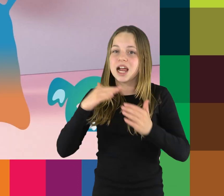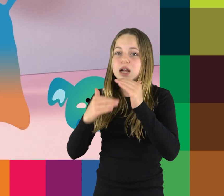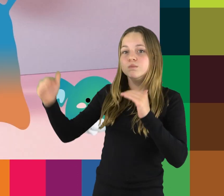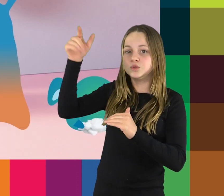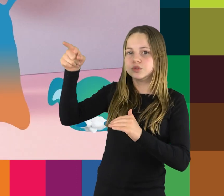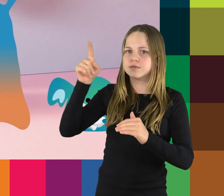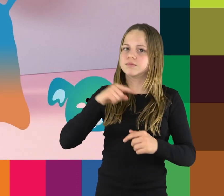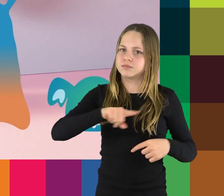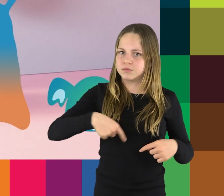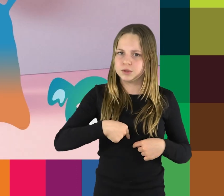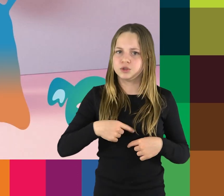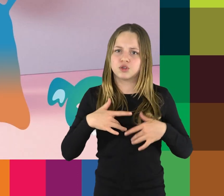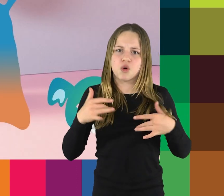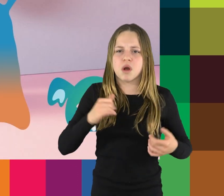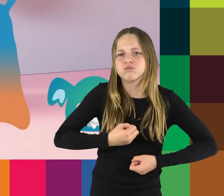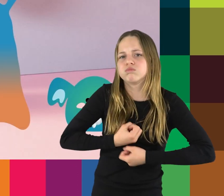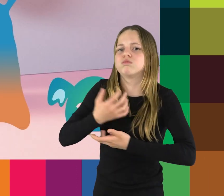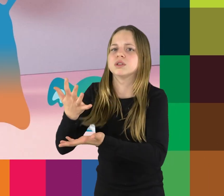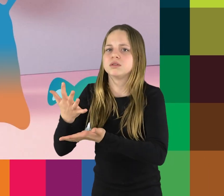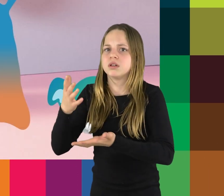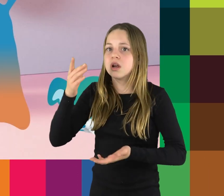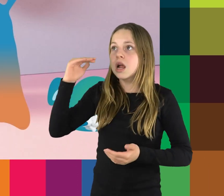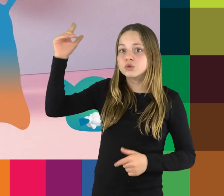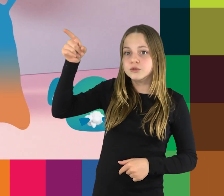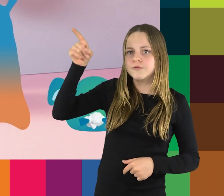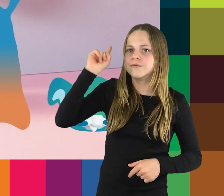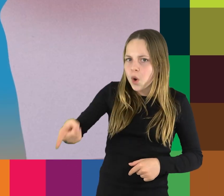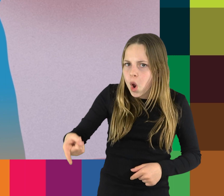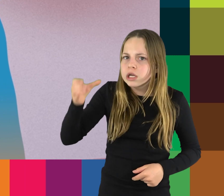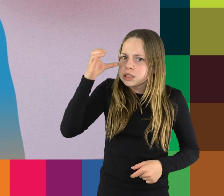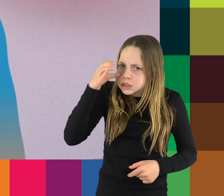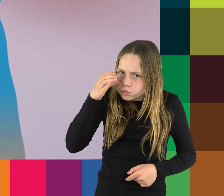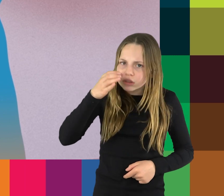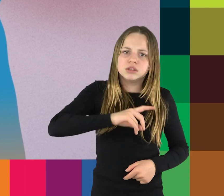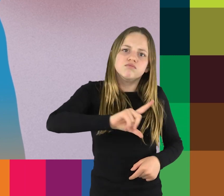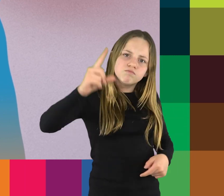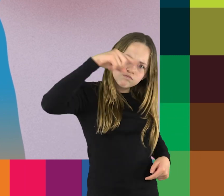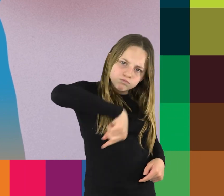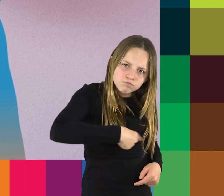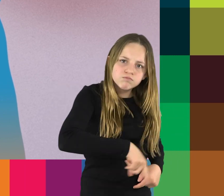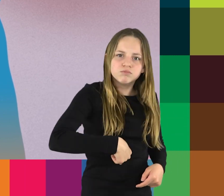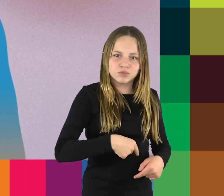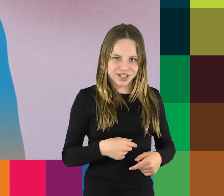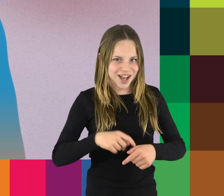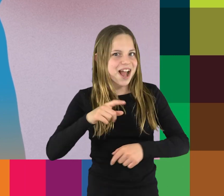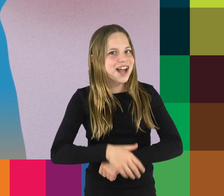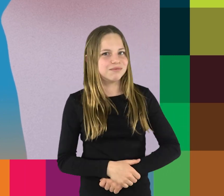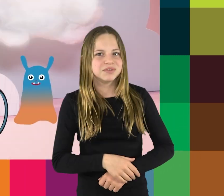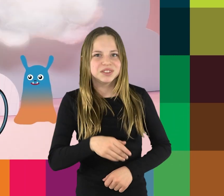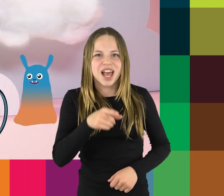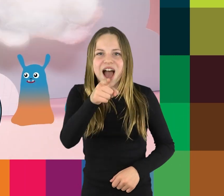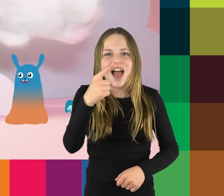Les adultes doivent écouter ce qu'on dit et nous prendre au sérieux. Et toi, tu as une bonne idée à partager?